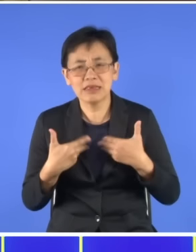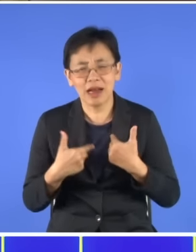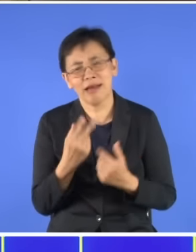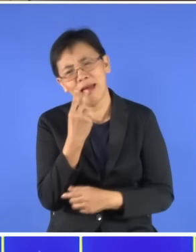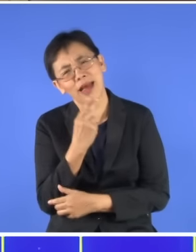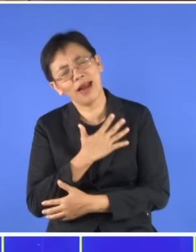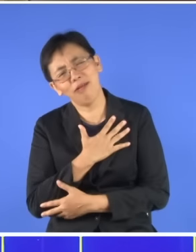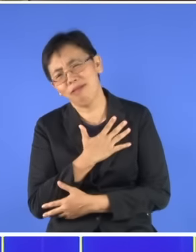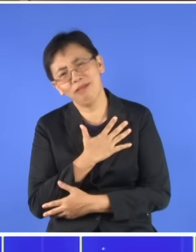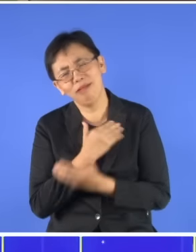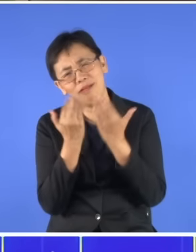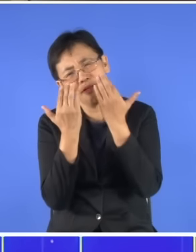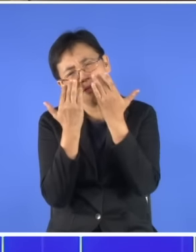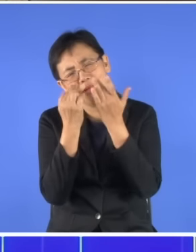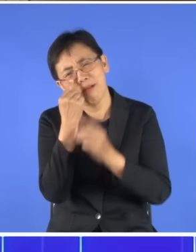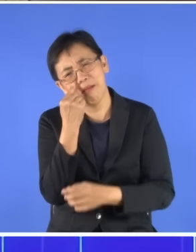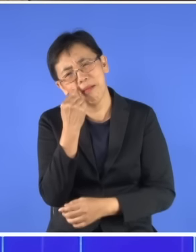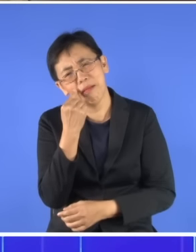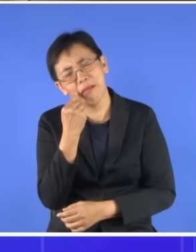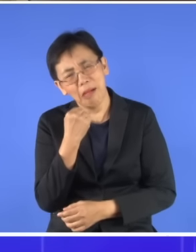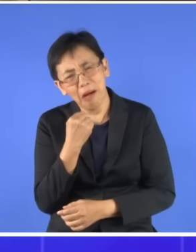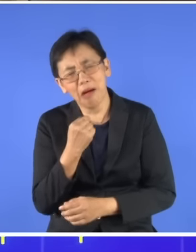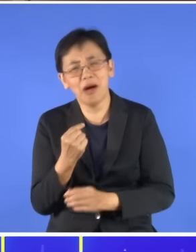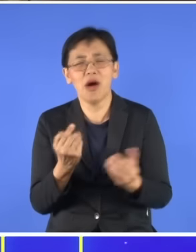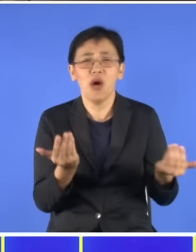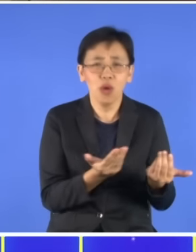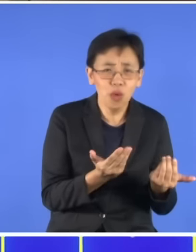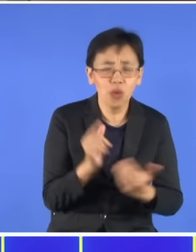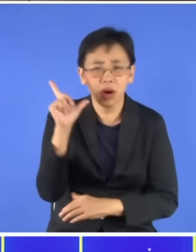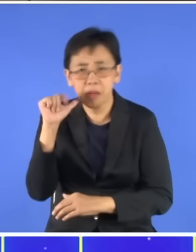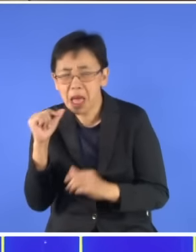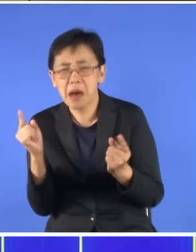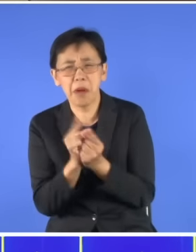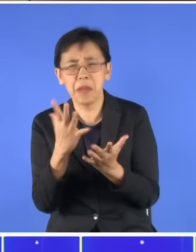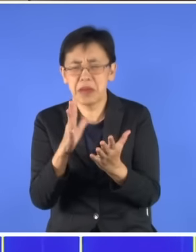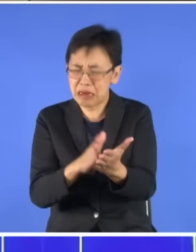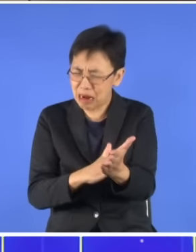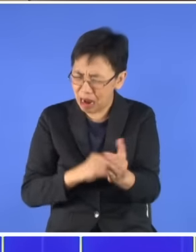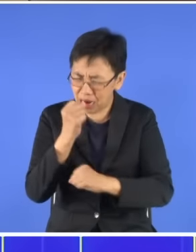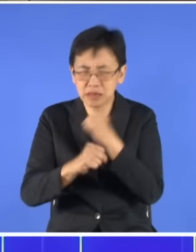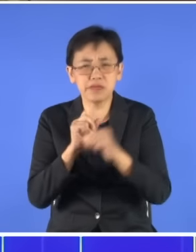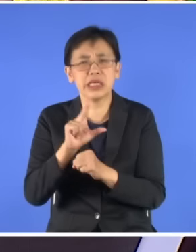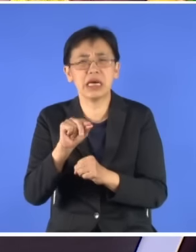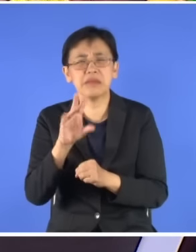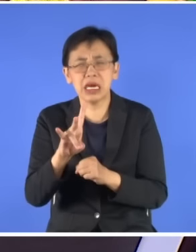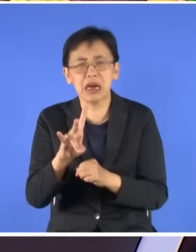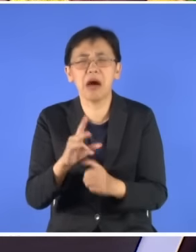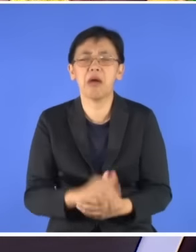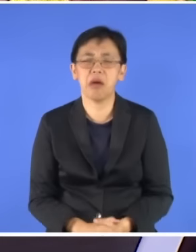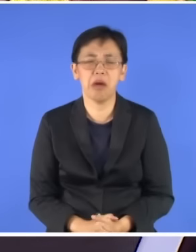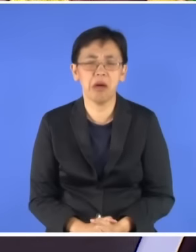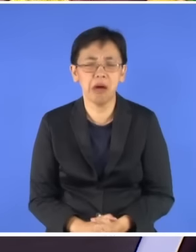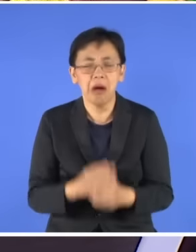ก็น้ำตาไหลเหมือนกันแหละเนี่ยครับเนี่ยลูกไม่เจอแม่มา37 ปีฮะครับ นี่แหละเดี๋ยวต้องน้ำตาไหลกันอีกรอบนึงเพ